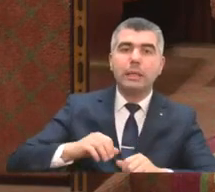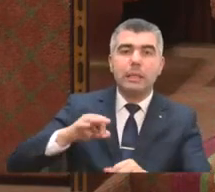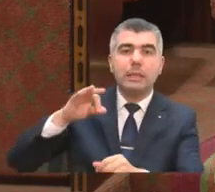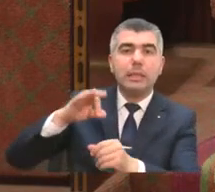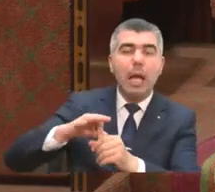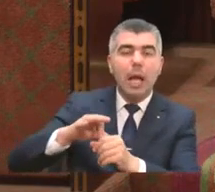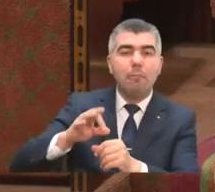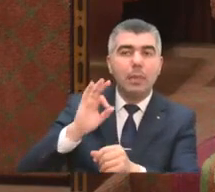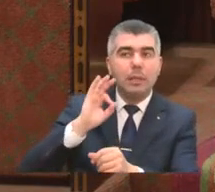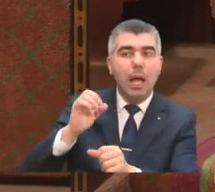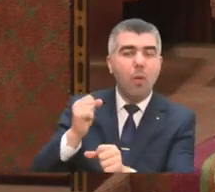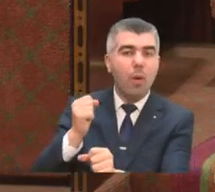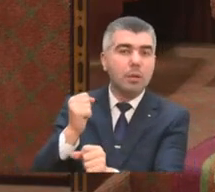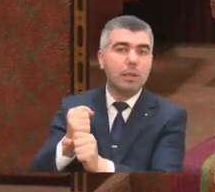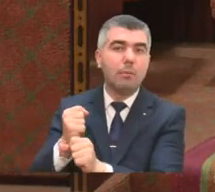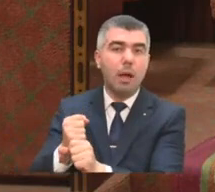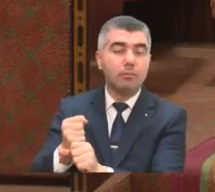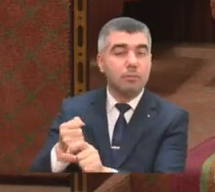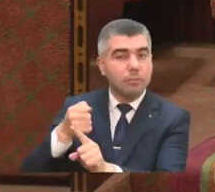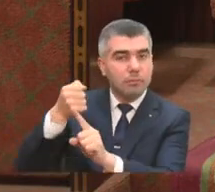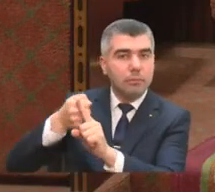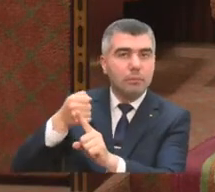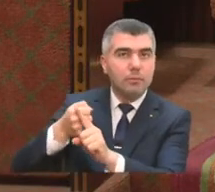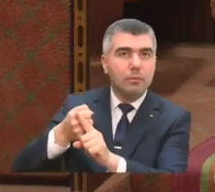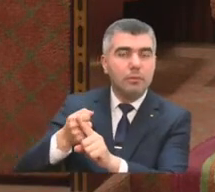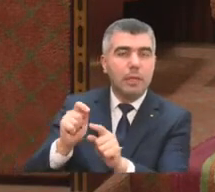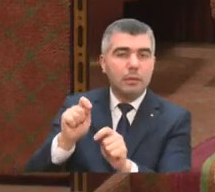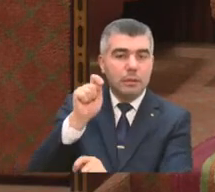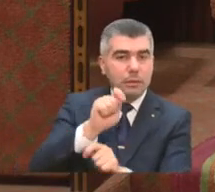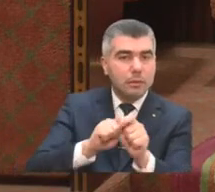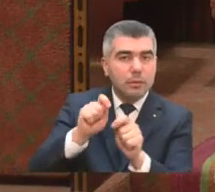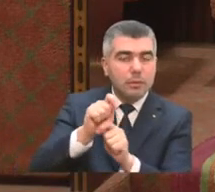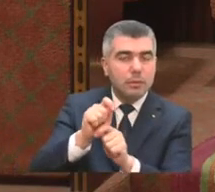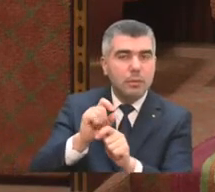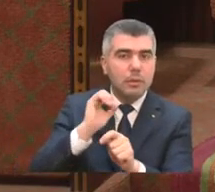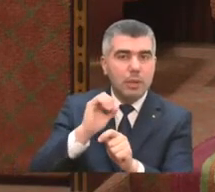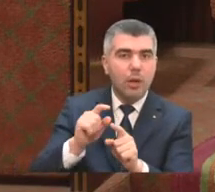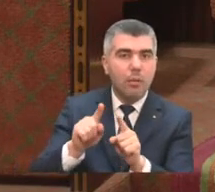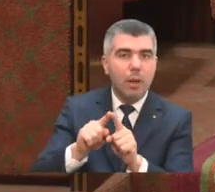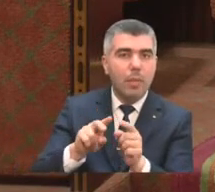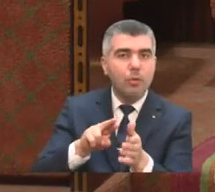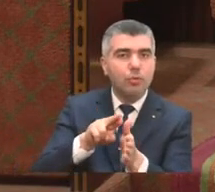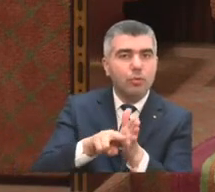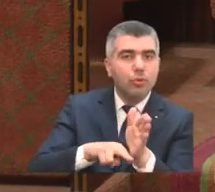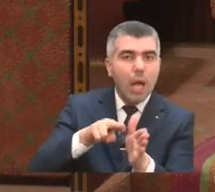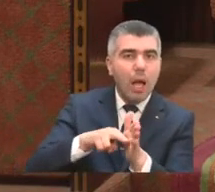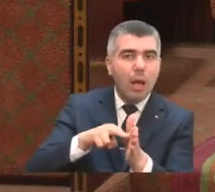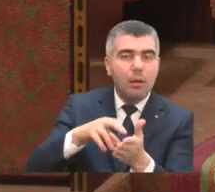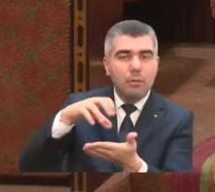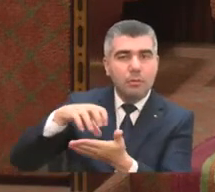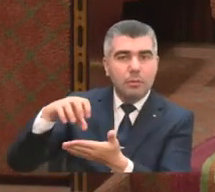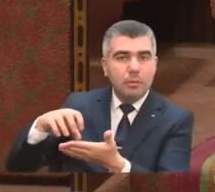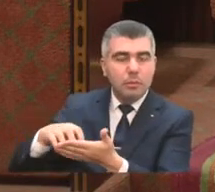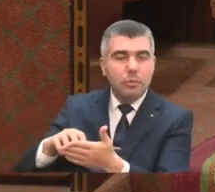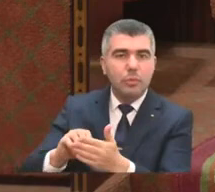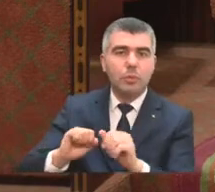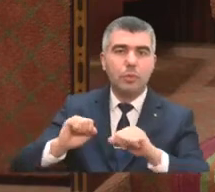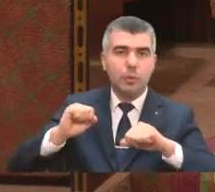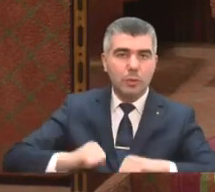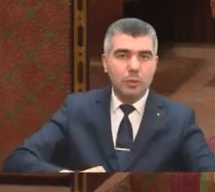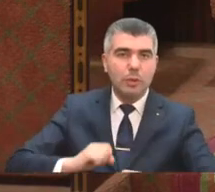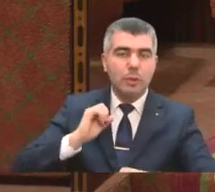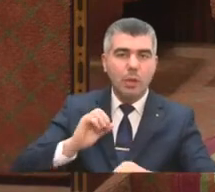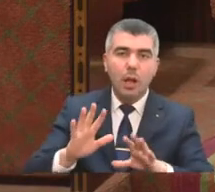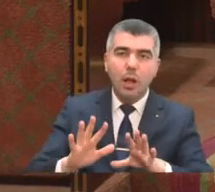اختصاصاتها الذاتية في هذا المجال، بدءا بإعداد مخططات النقل داخل الجهة، والهدف هو الاستجابة الأفضل